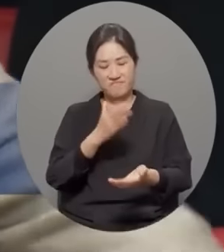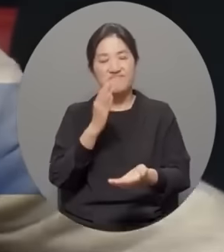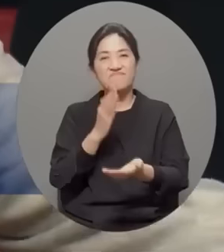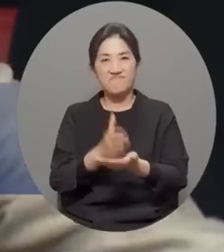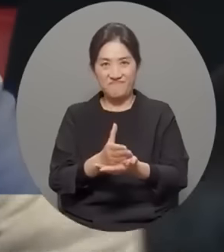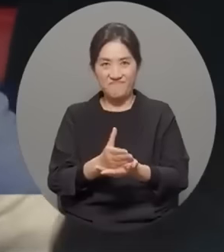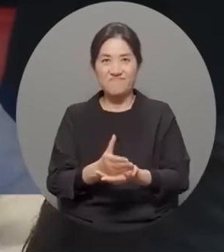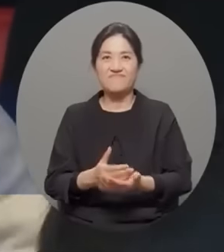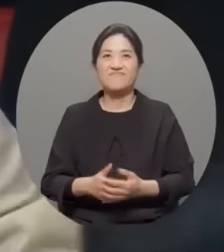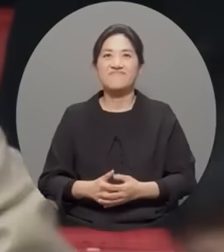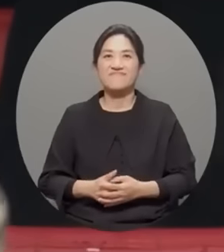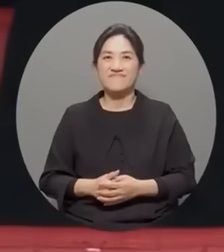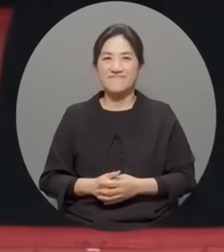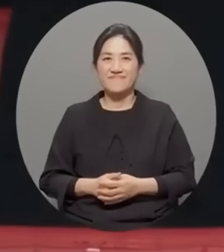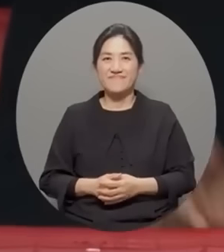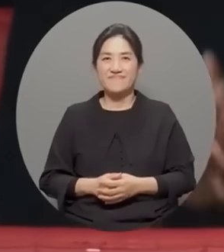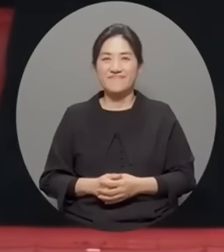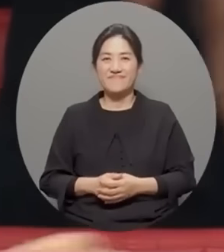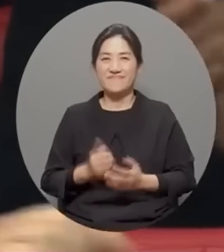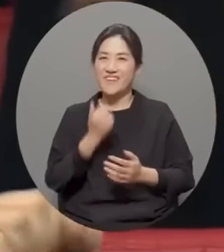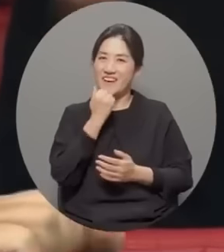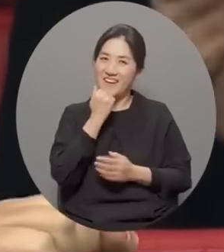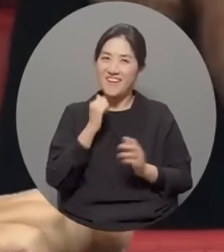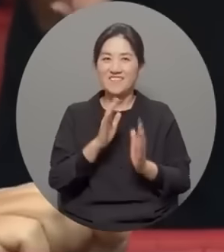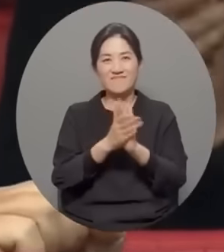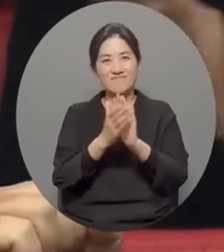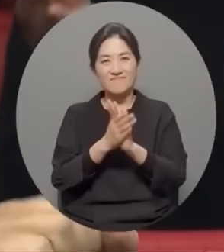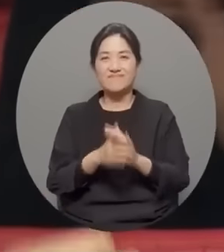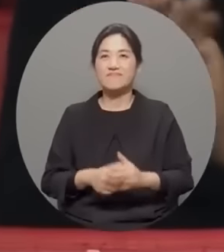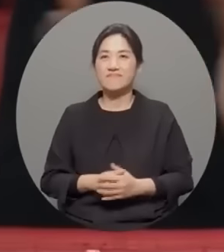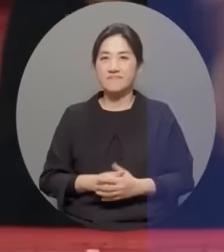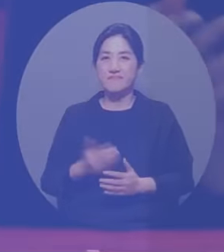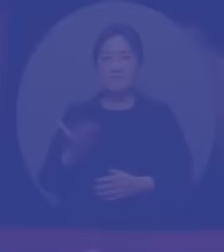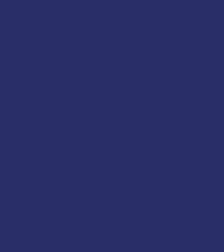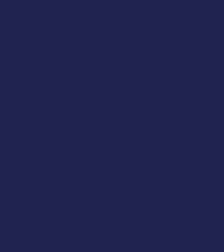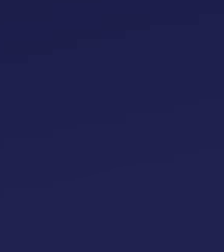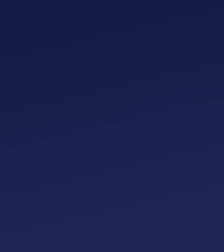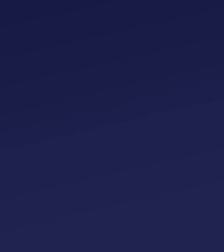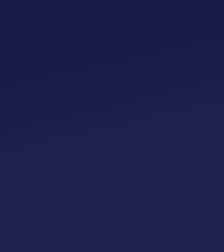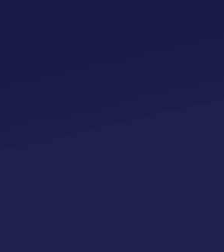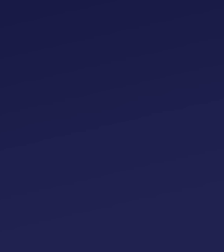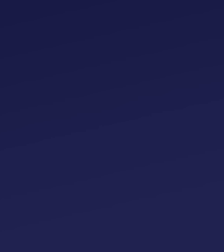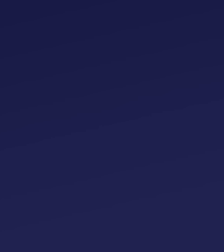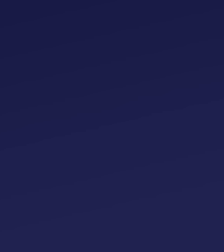뭐 걱정하지 마십시오. MBC 뉴스 김수만입니다.